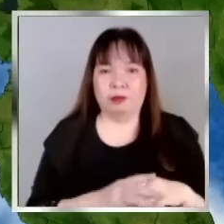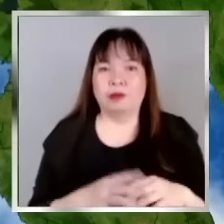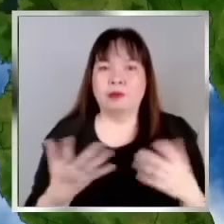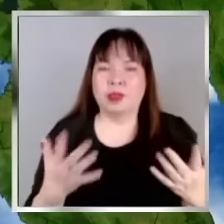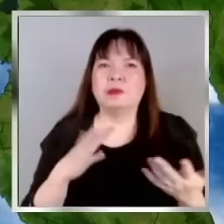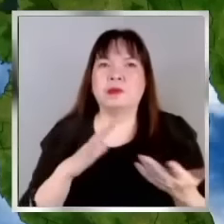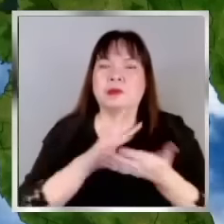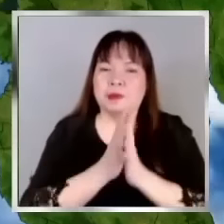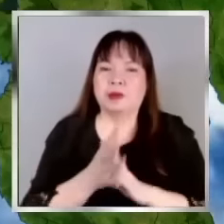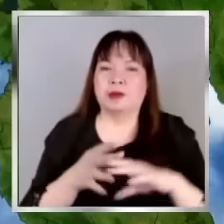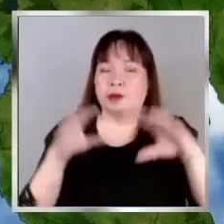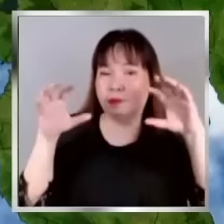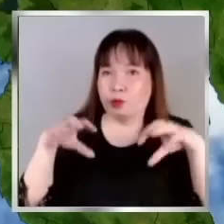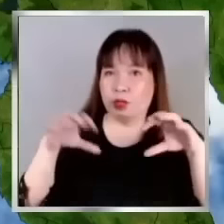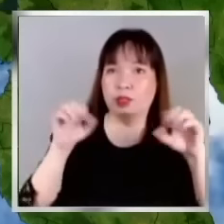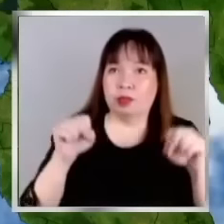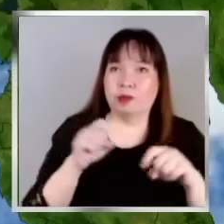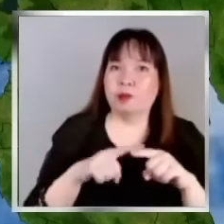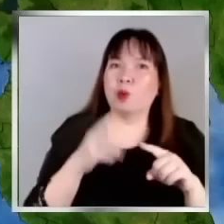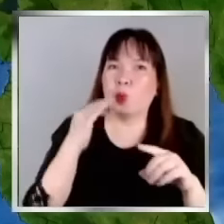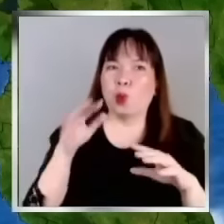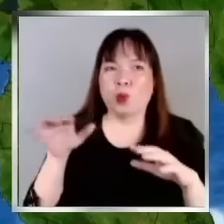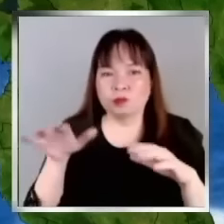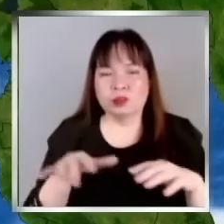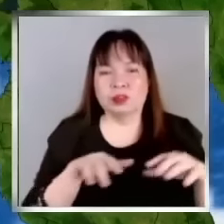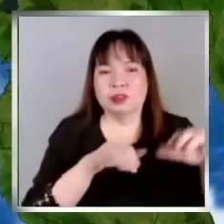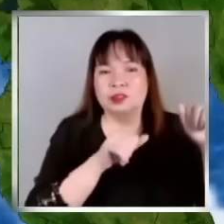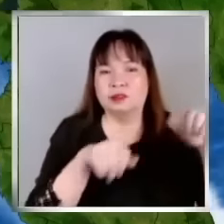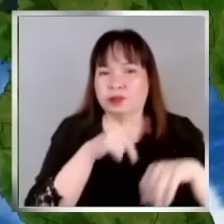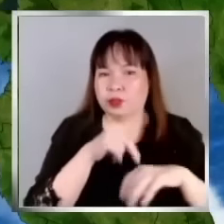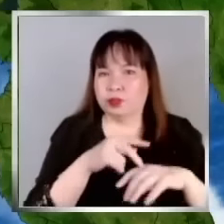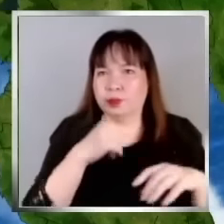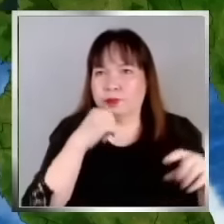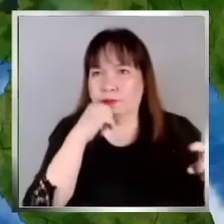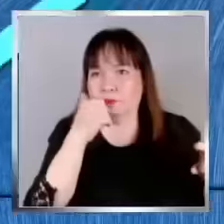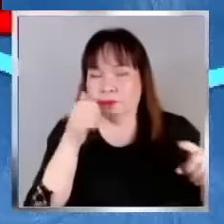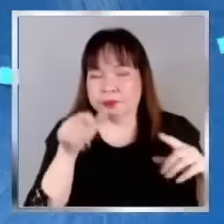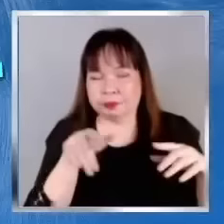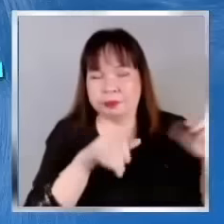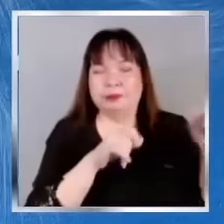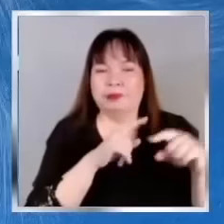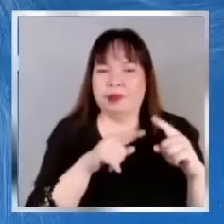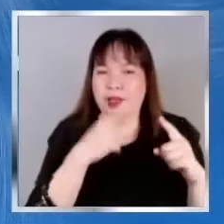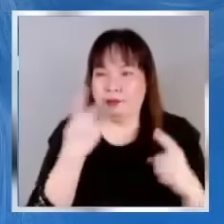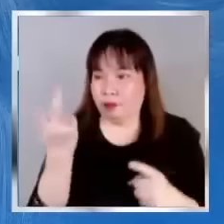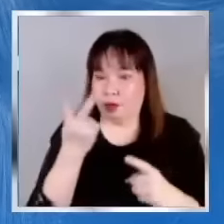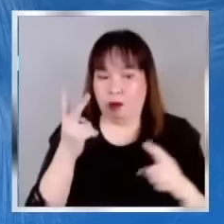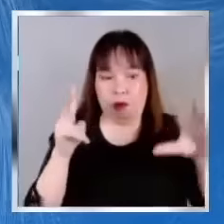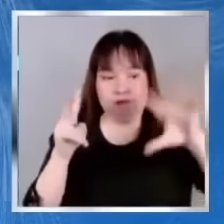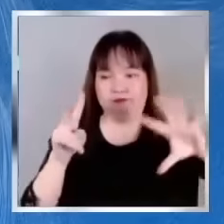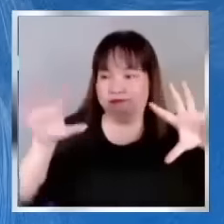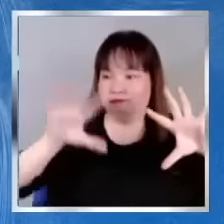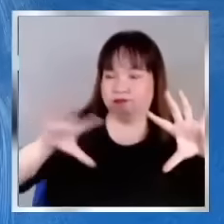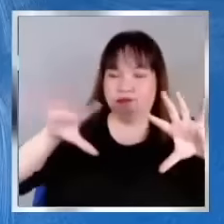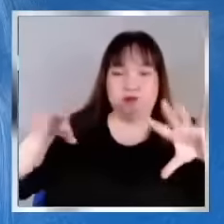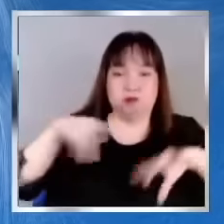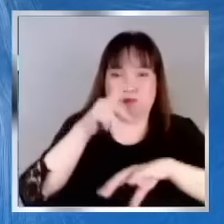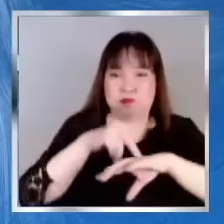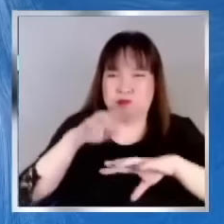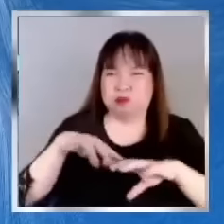pero inaasahang papalayo na sa bansa sa mga susunod na araw. Nakapaloob ang dalawang LPA sa Intertropical Convergence Zone o